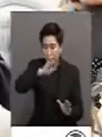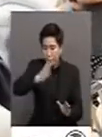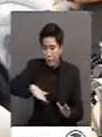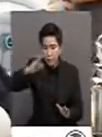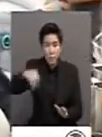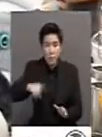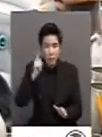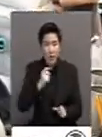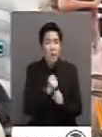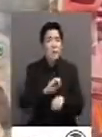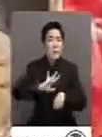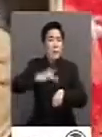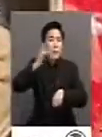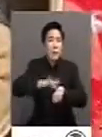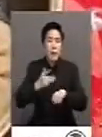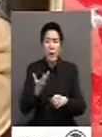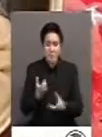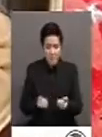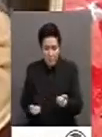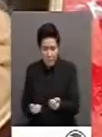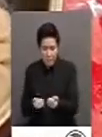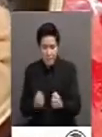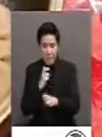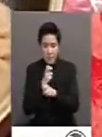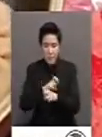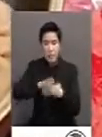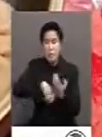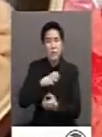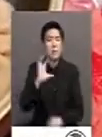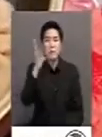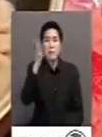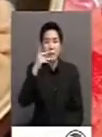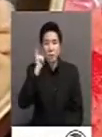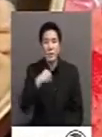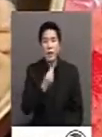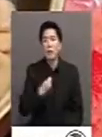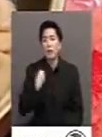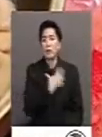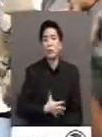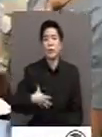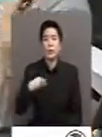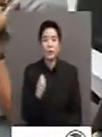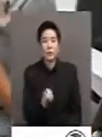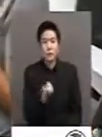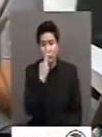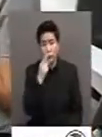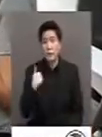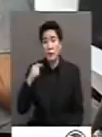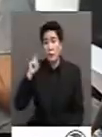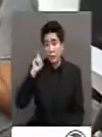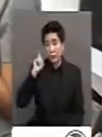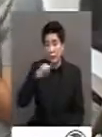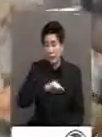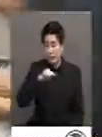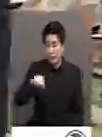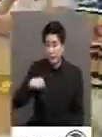แบบออร์แกนิกครับปลูกแบบอินทรีย์ครับไม่ใส่สารเคมีครับเพื่อสุขภาพของผู้บริโภค เดี๋ยวเราพาไปดูอีกหนึ่งบูธที่เป็นไ